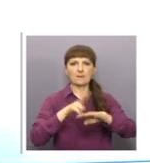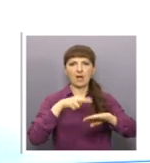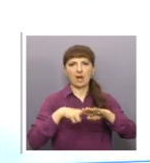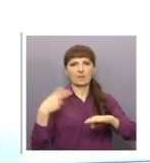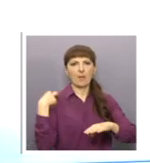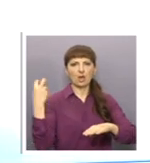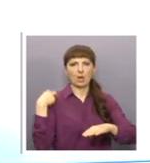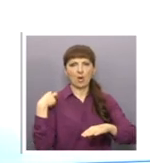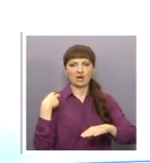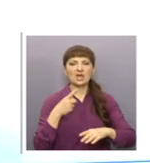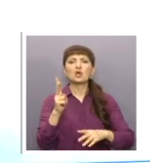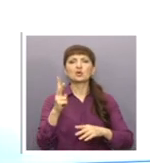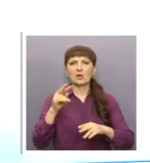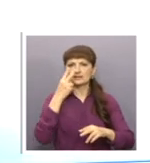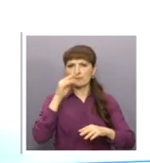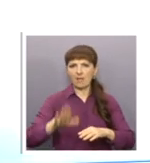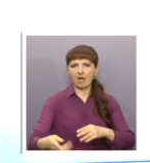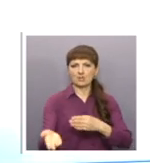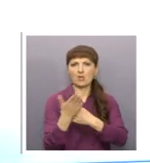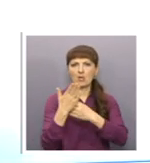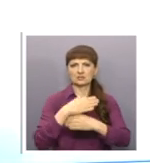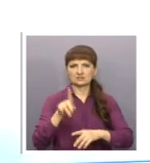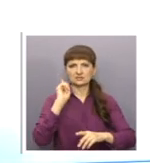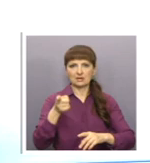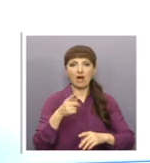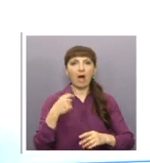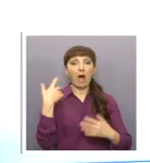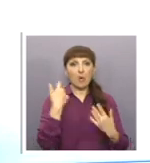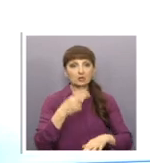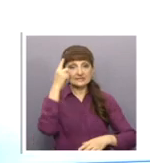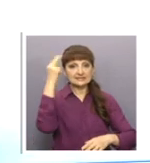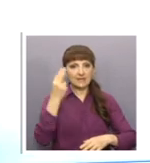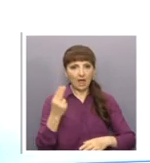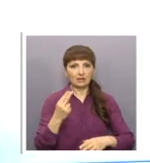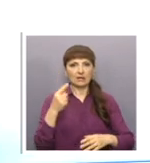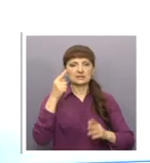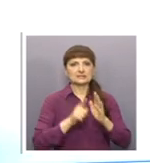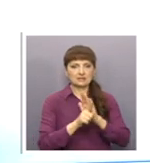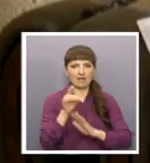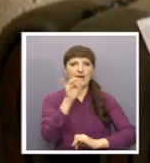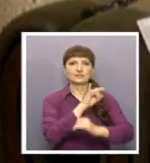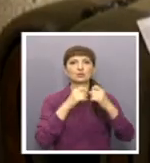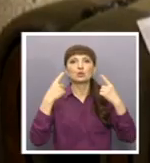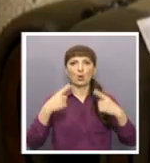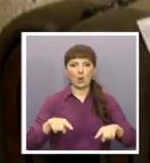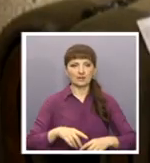и простой сержант не может ему указывать, но протрезвев, стал рассуждать иначе. Нету такого факта, что я